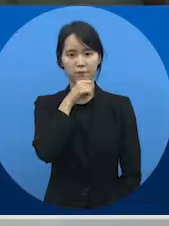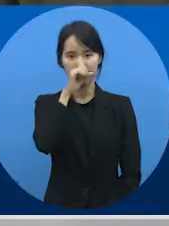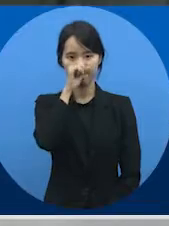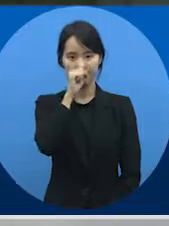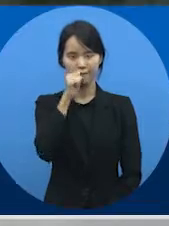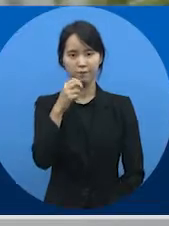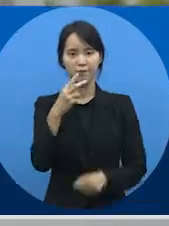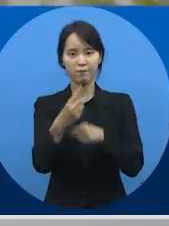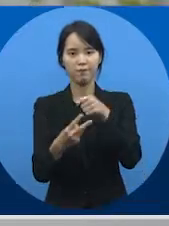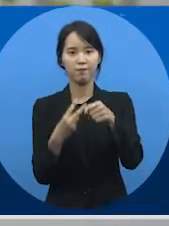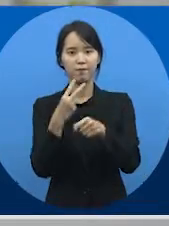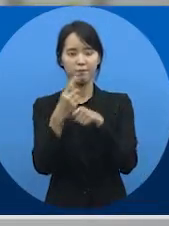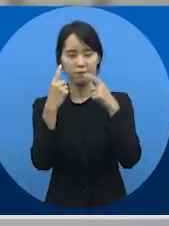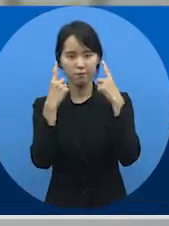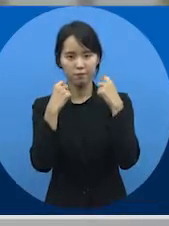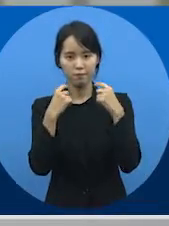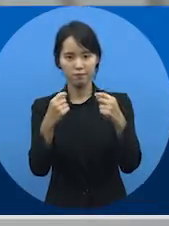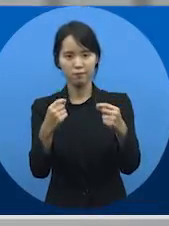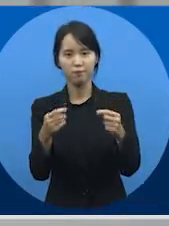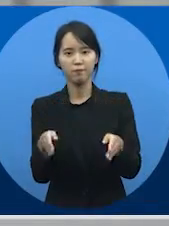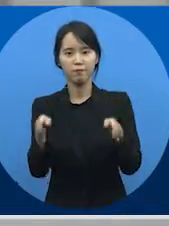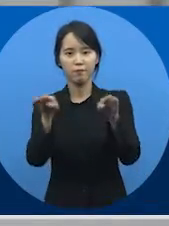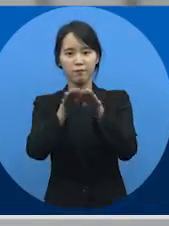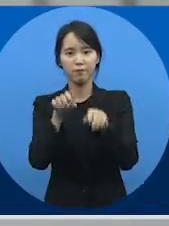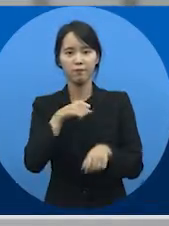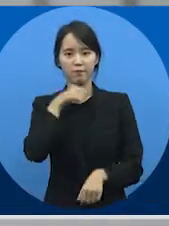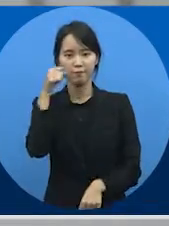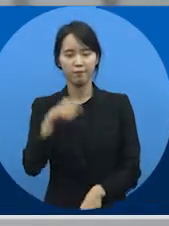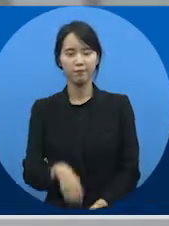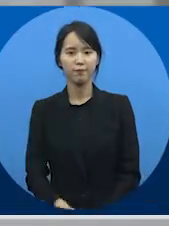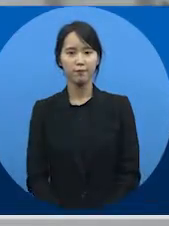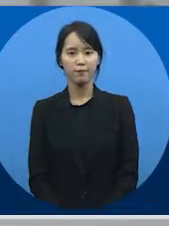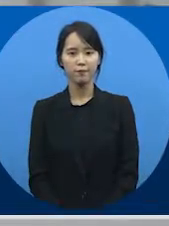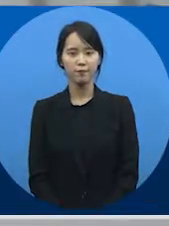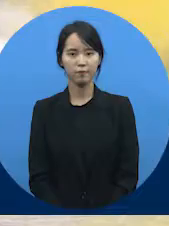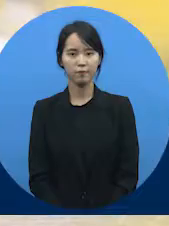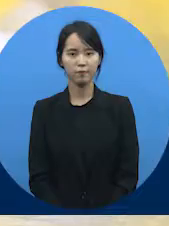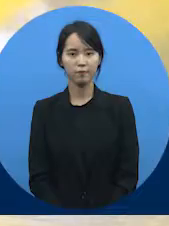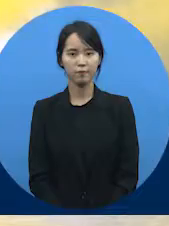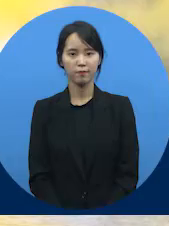재난대응안전한국훈련평가에서 지난해에 이어 2년 연속 우수기관으로 선정됐습니다.